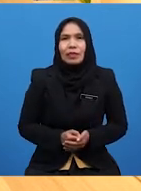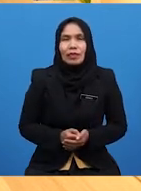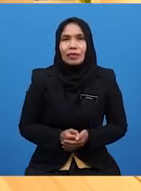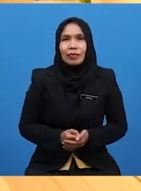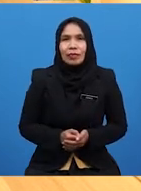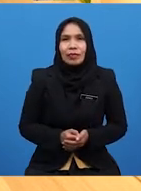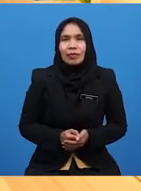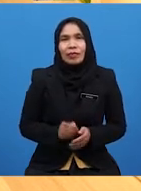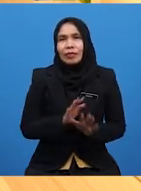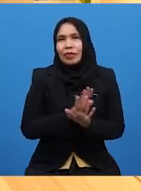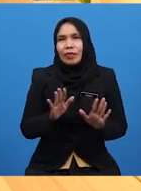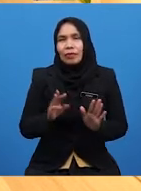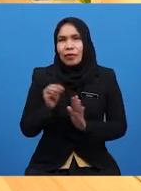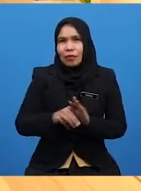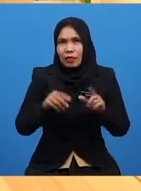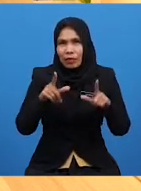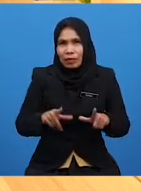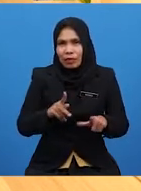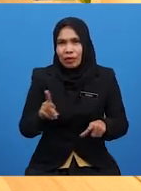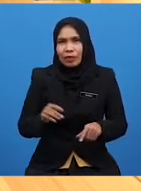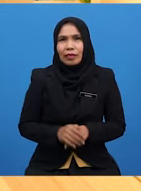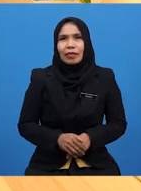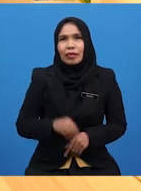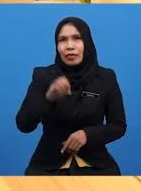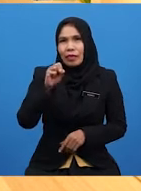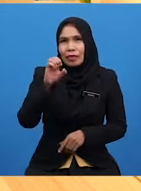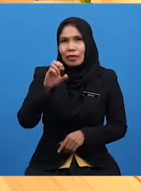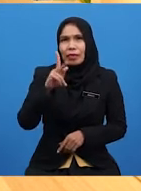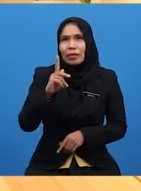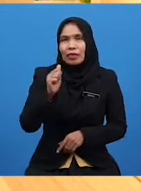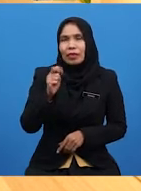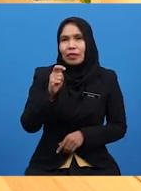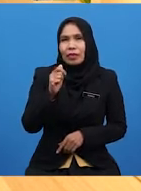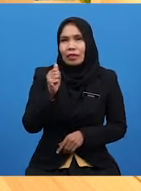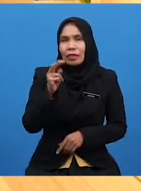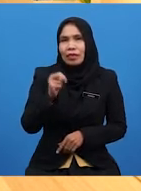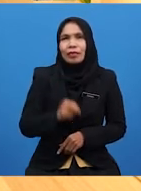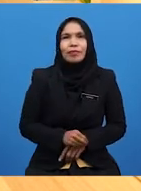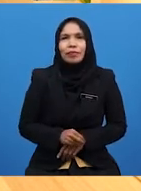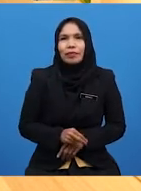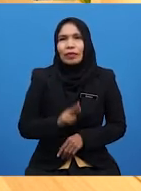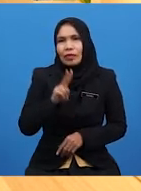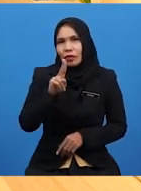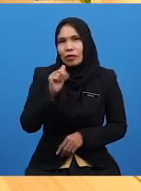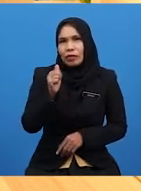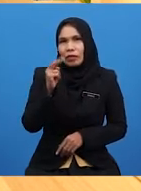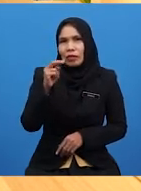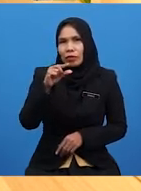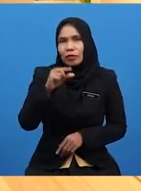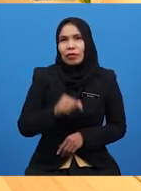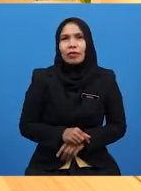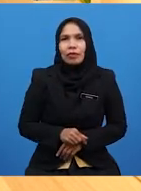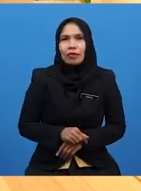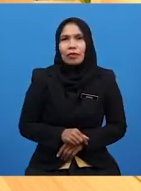tanpa meletakkan sengketan ruang lebih besar telah dimanfaatkan dengan susu